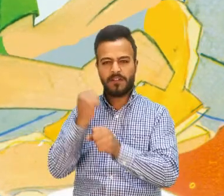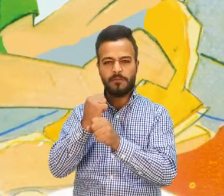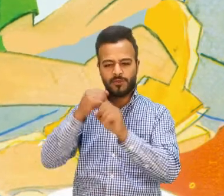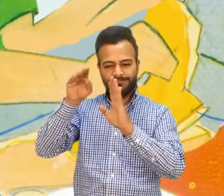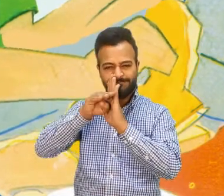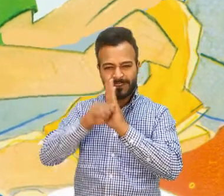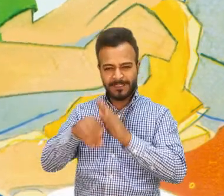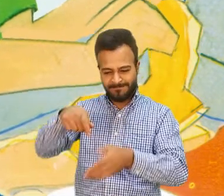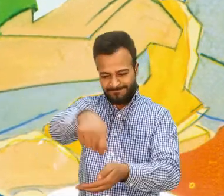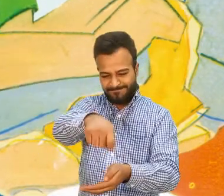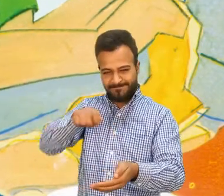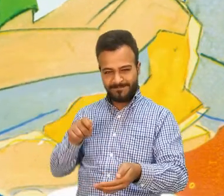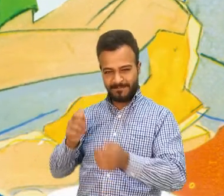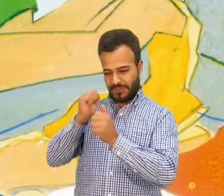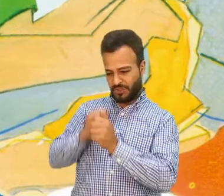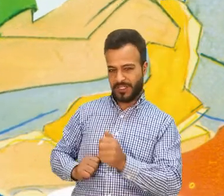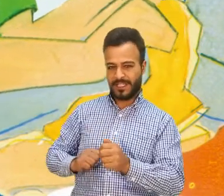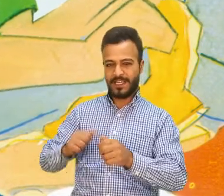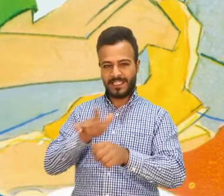بترتيب حقيبتها.